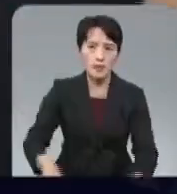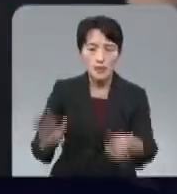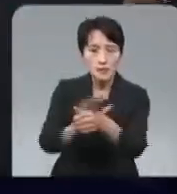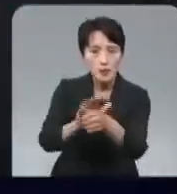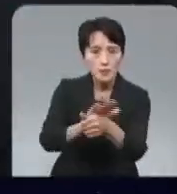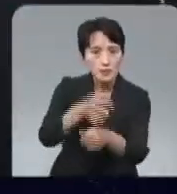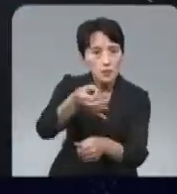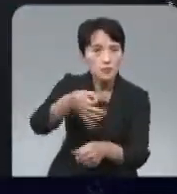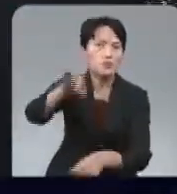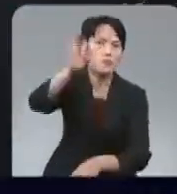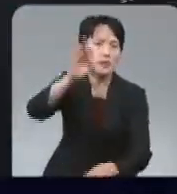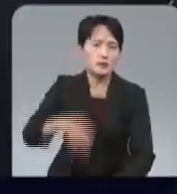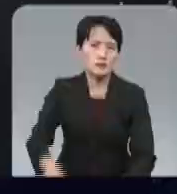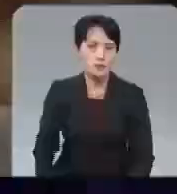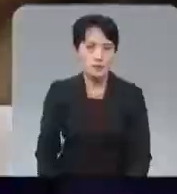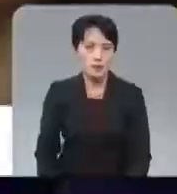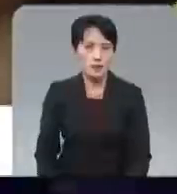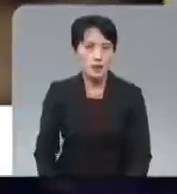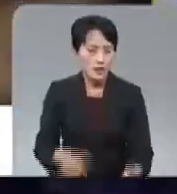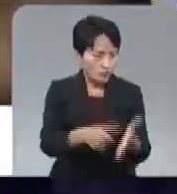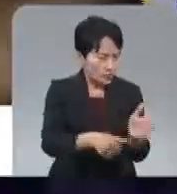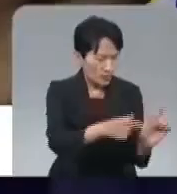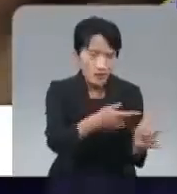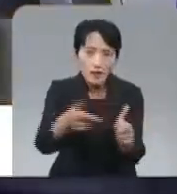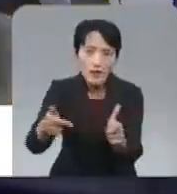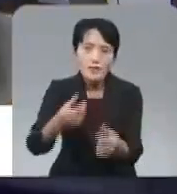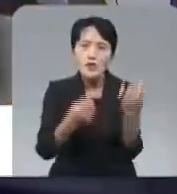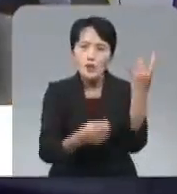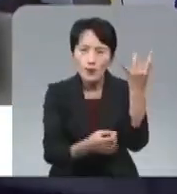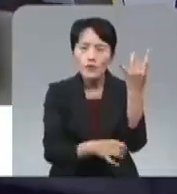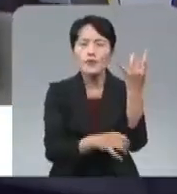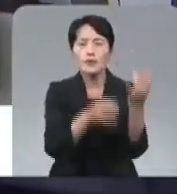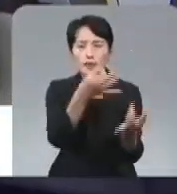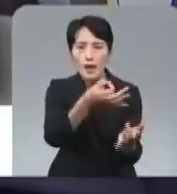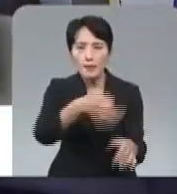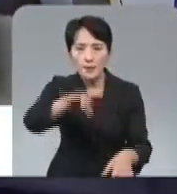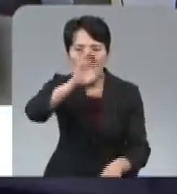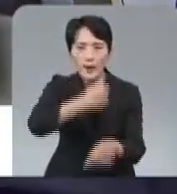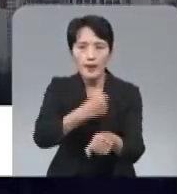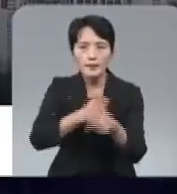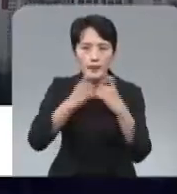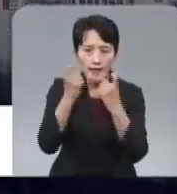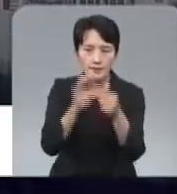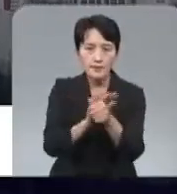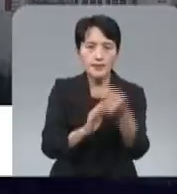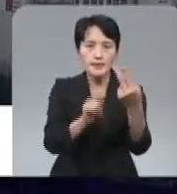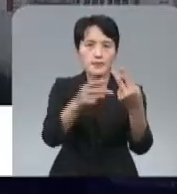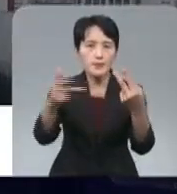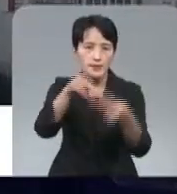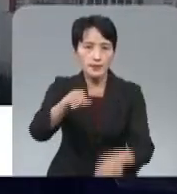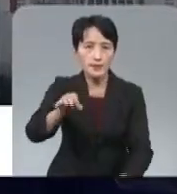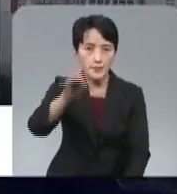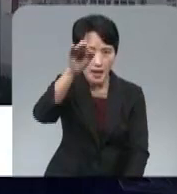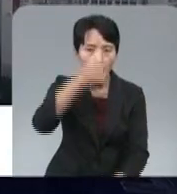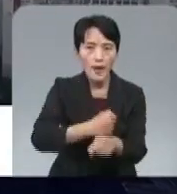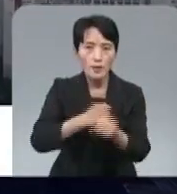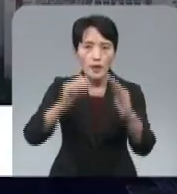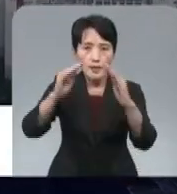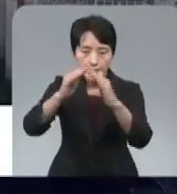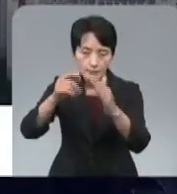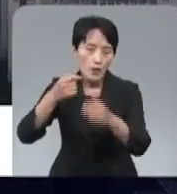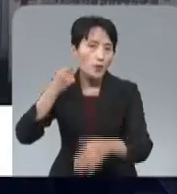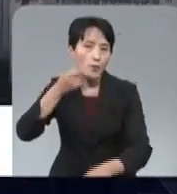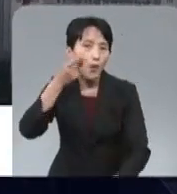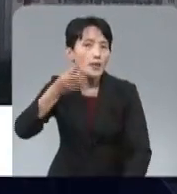mai 2012 les aliments transformés ont également crû de 2,5 cents même constat pour les prestations de services